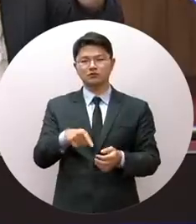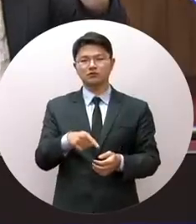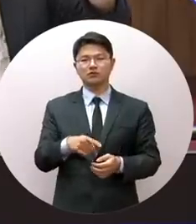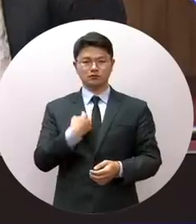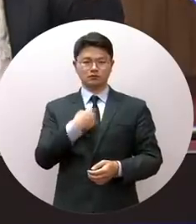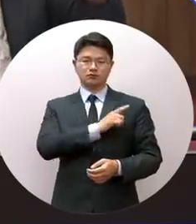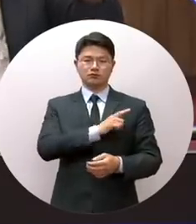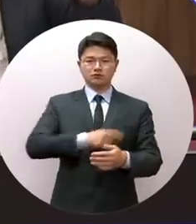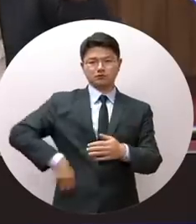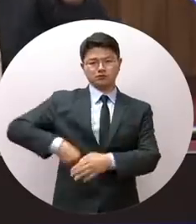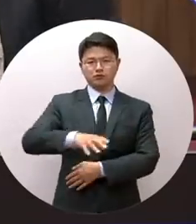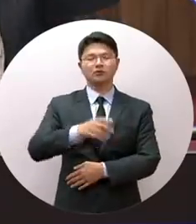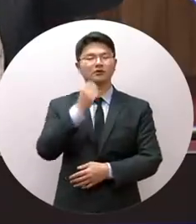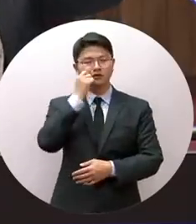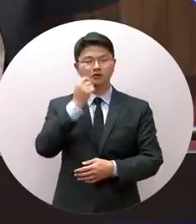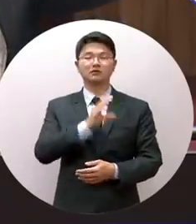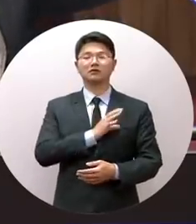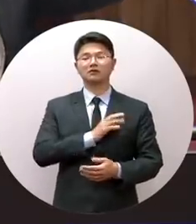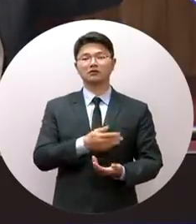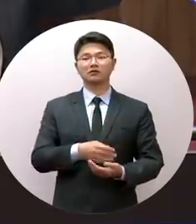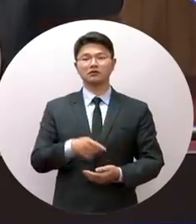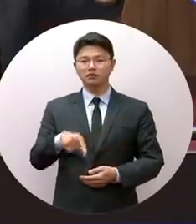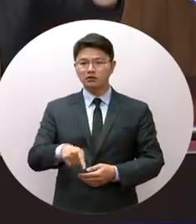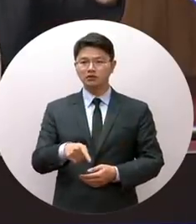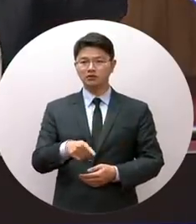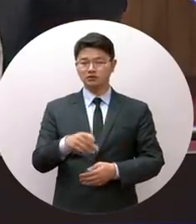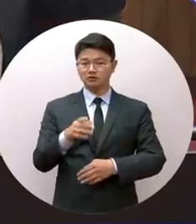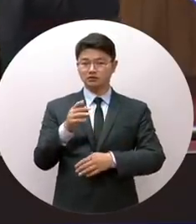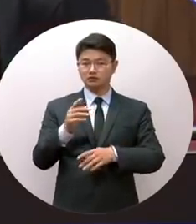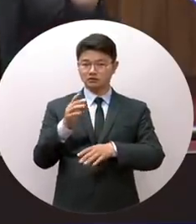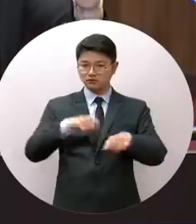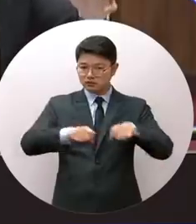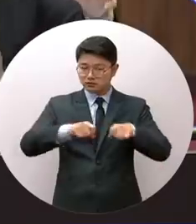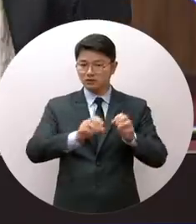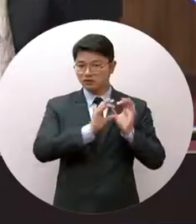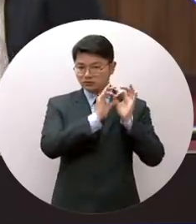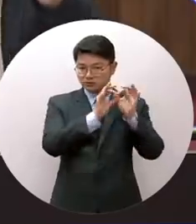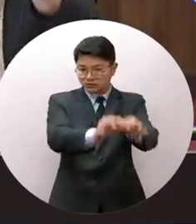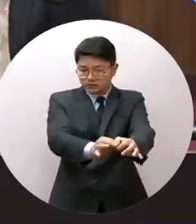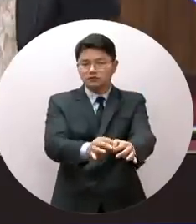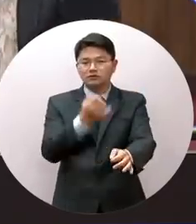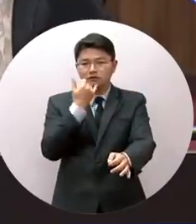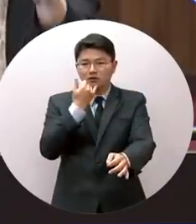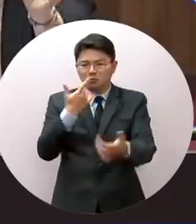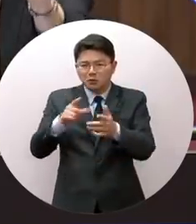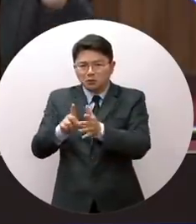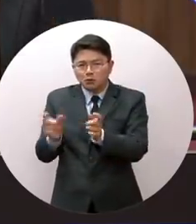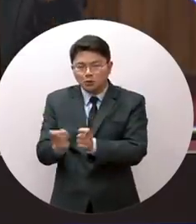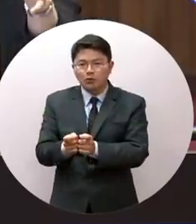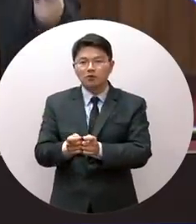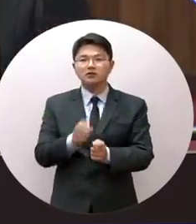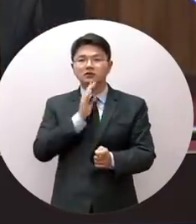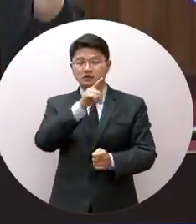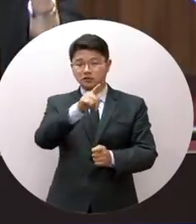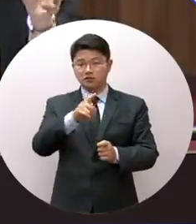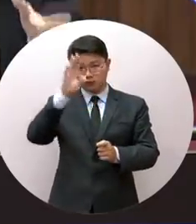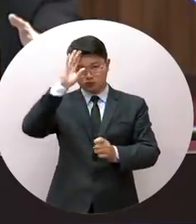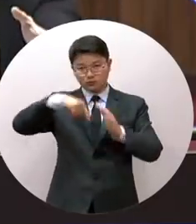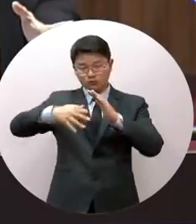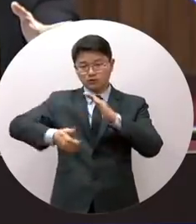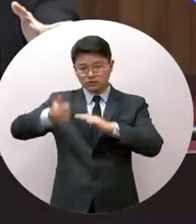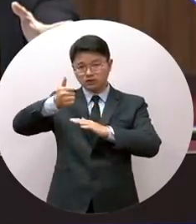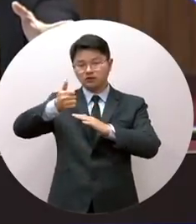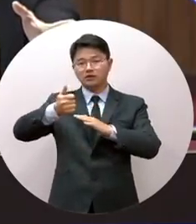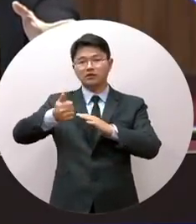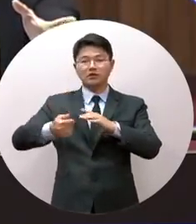谁的口袋偷偷拿出来，但是怎么样变成是一个长久性而不是短期性，是苏院长您在任的一个